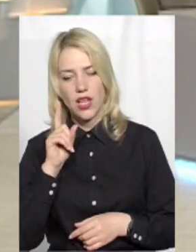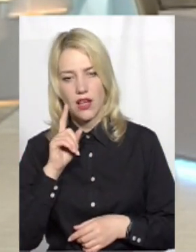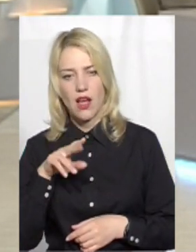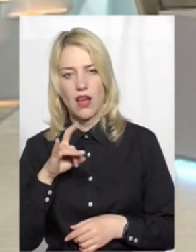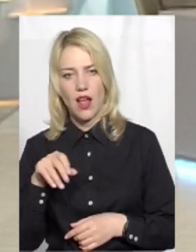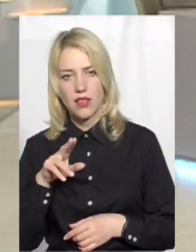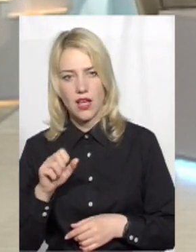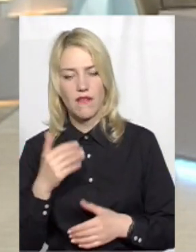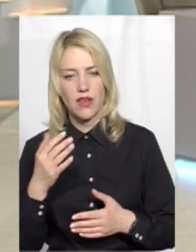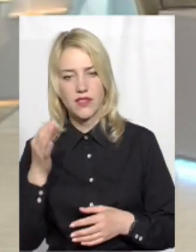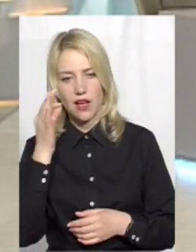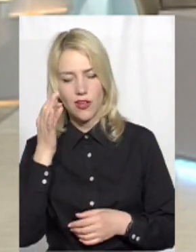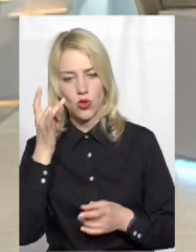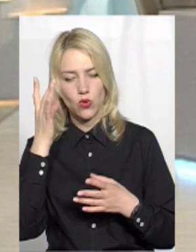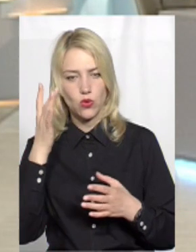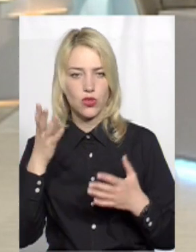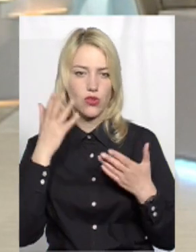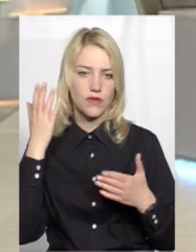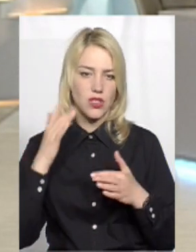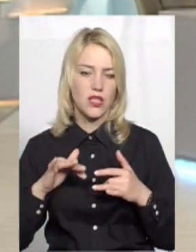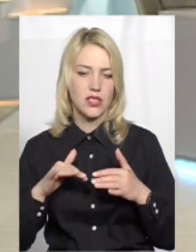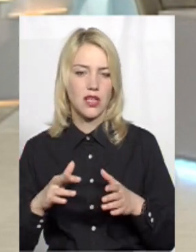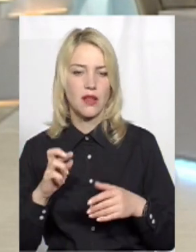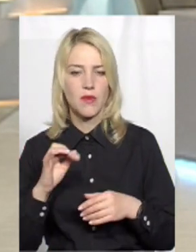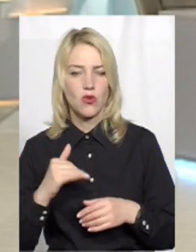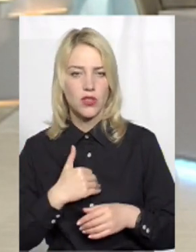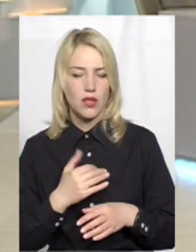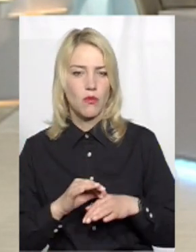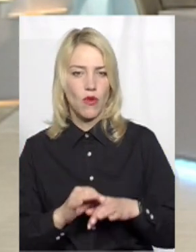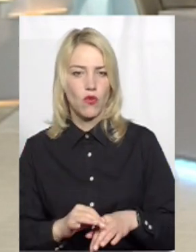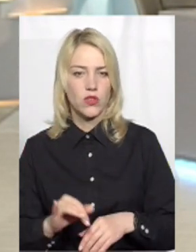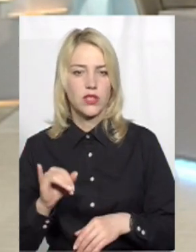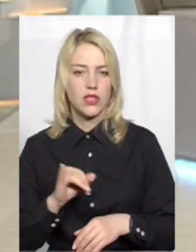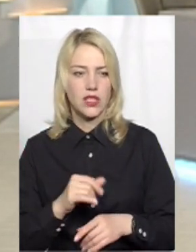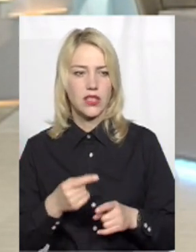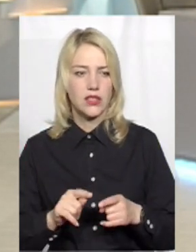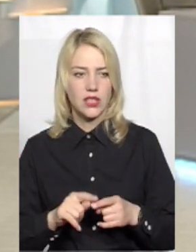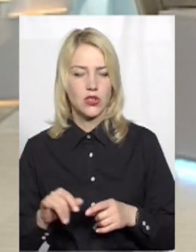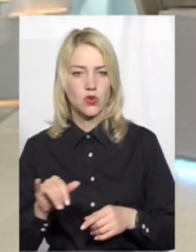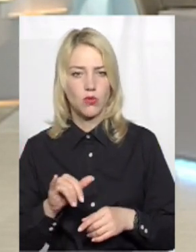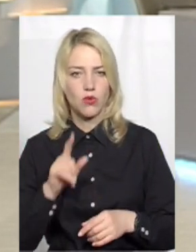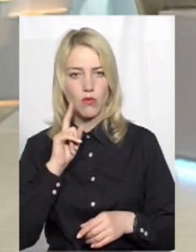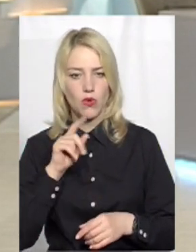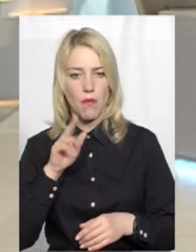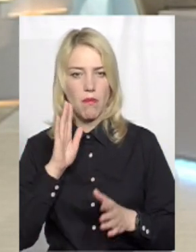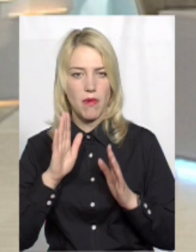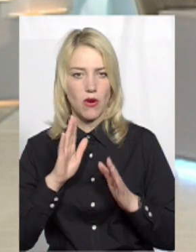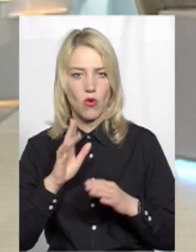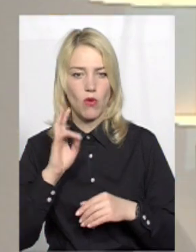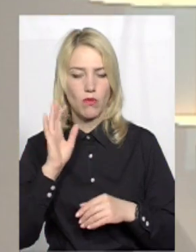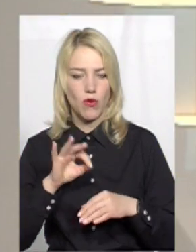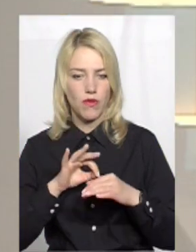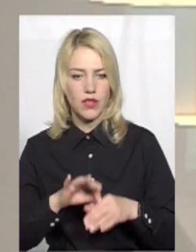згадували і культурні, і розважальні заходи, які б хотіли проводити. І цієї суботи в молодіжному парку